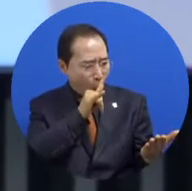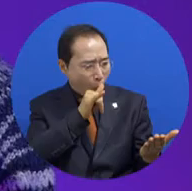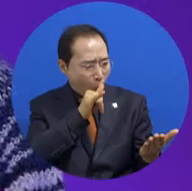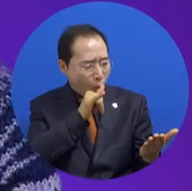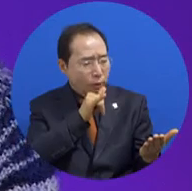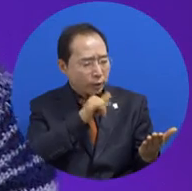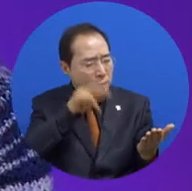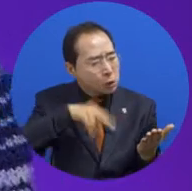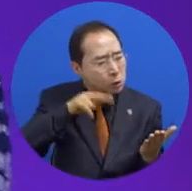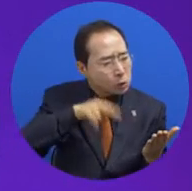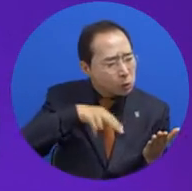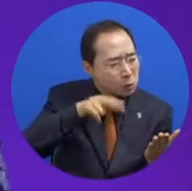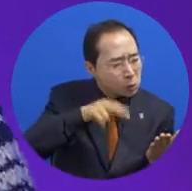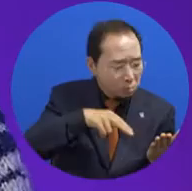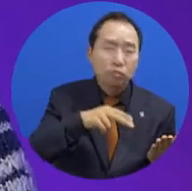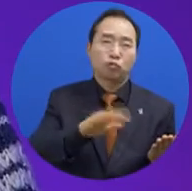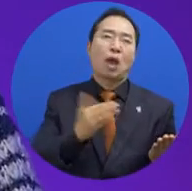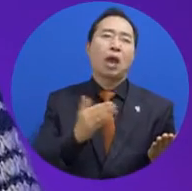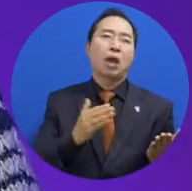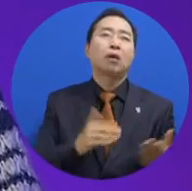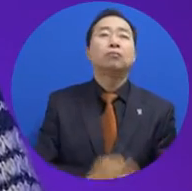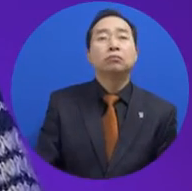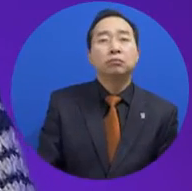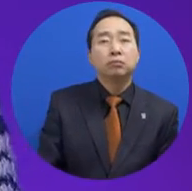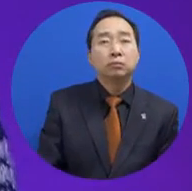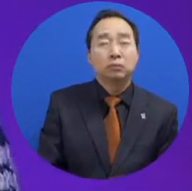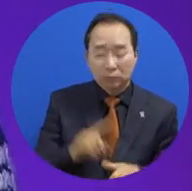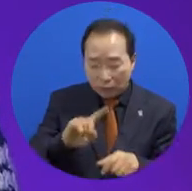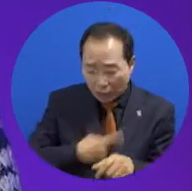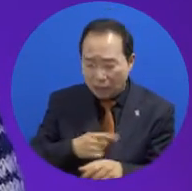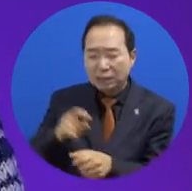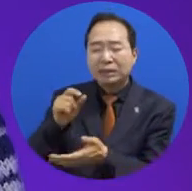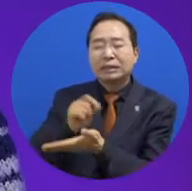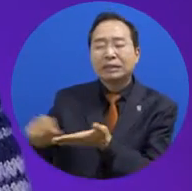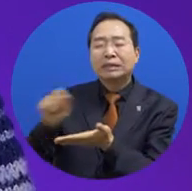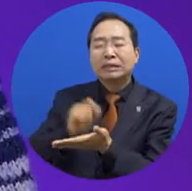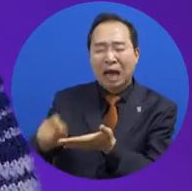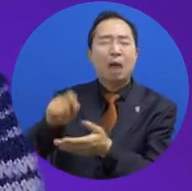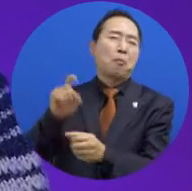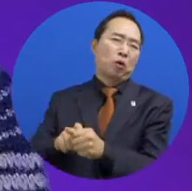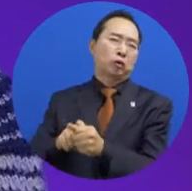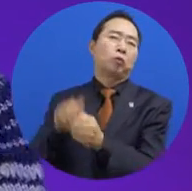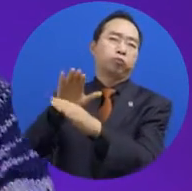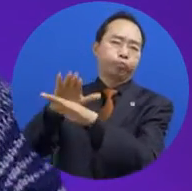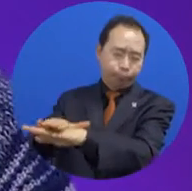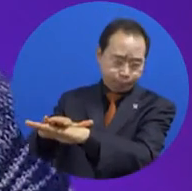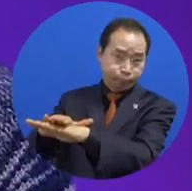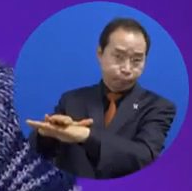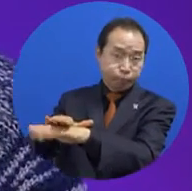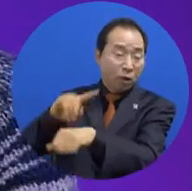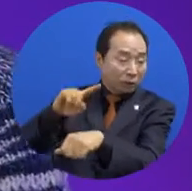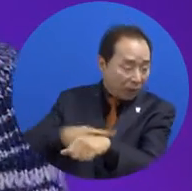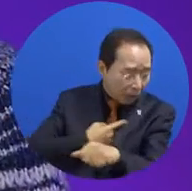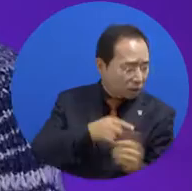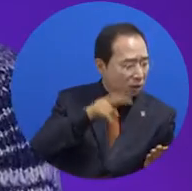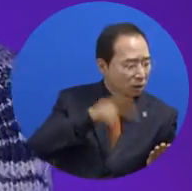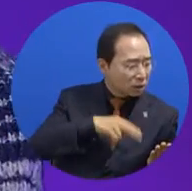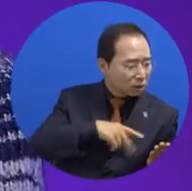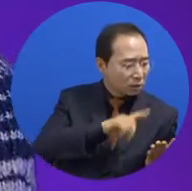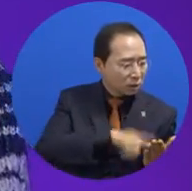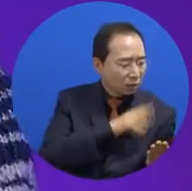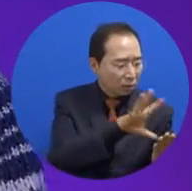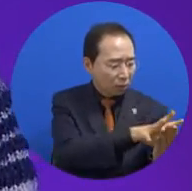거, 이런 것을 읽으려고 하게 됩니다. 그래서 쓴다를 먼저 앞에 둬야